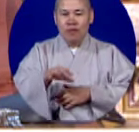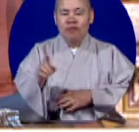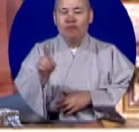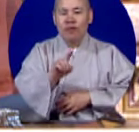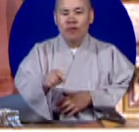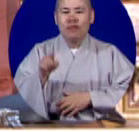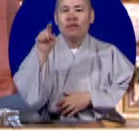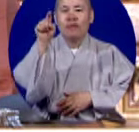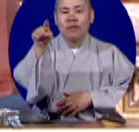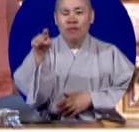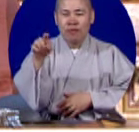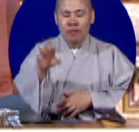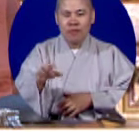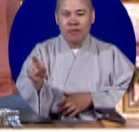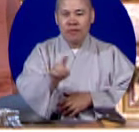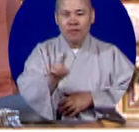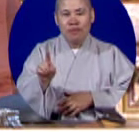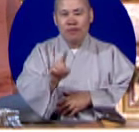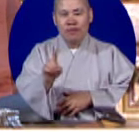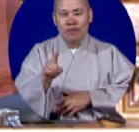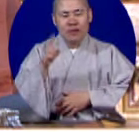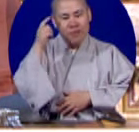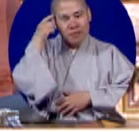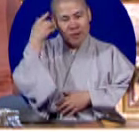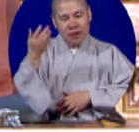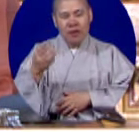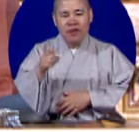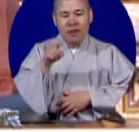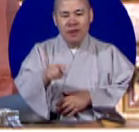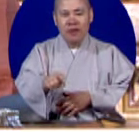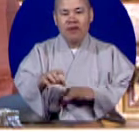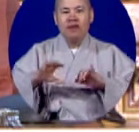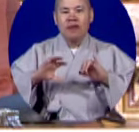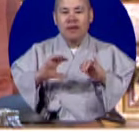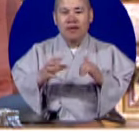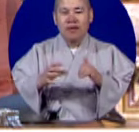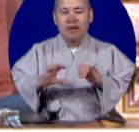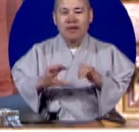세상은 뭔가? 이 세상은